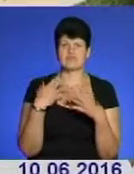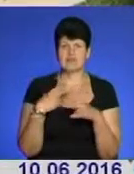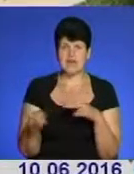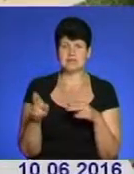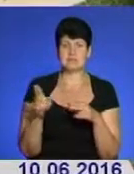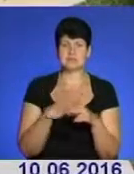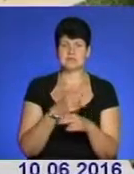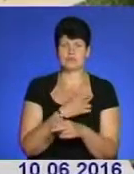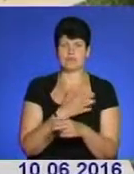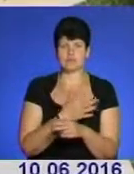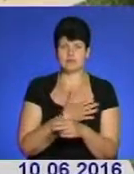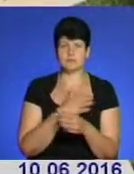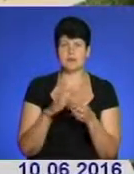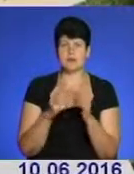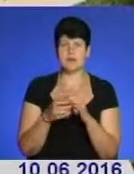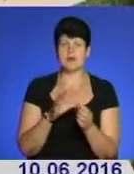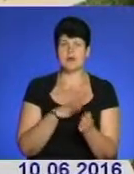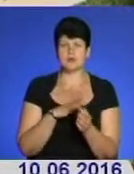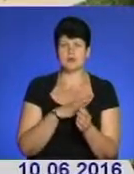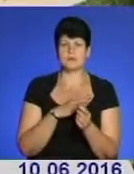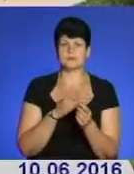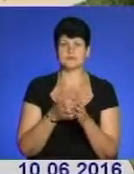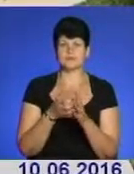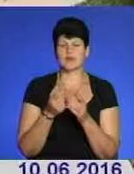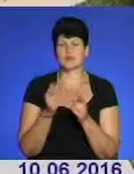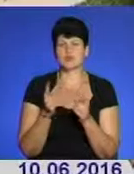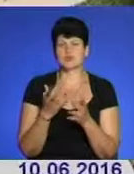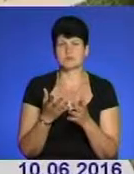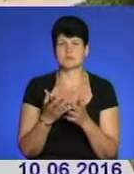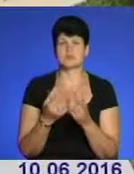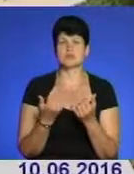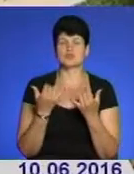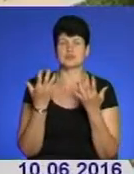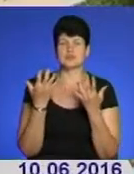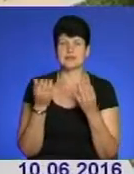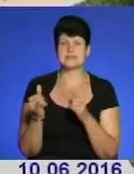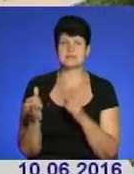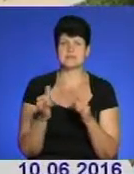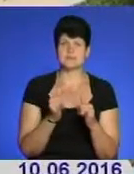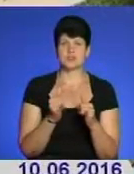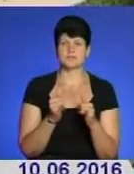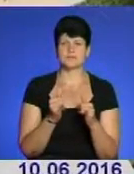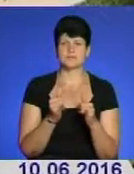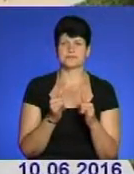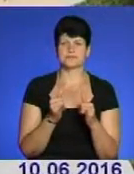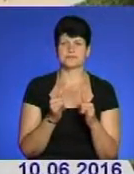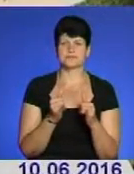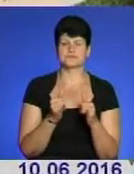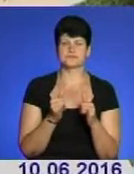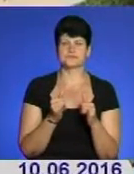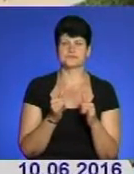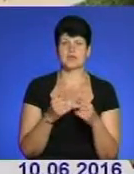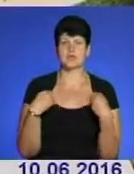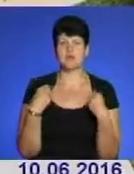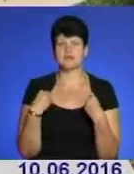бійці не лише виконували свої функціональні обов'язки, а й робили все можливе, аби підняти рівень довіри місцевого населення. Повернулися без